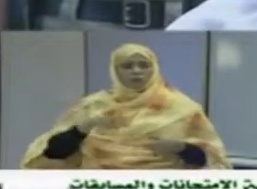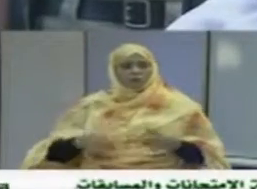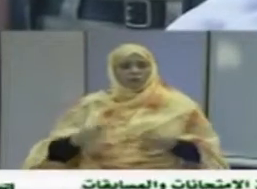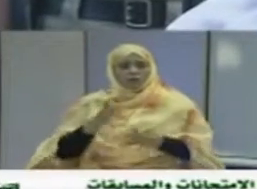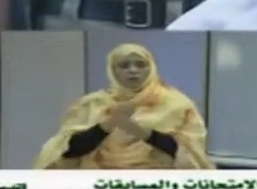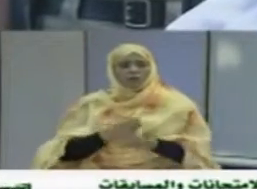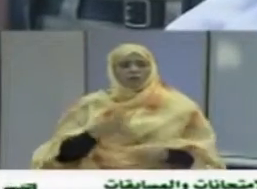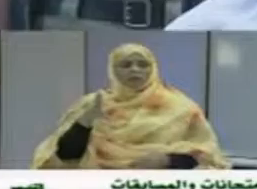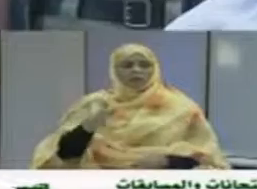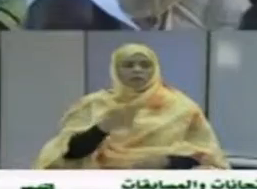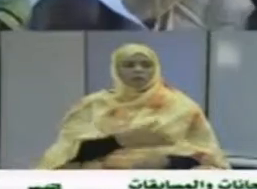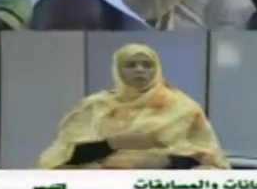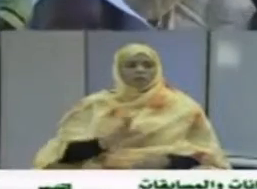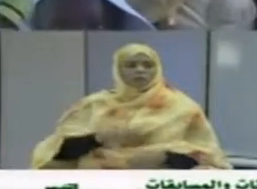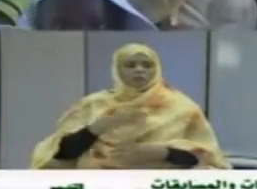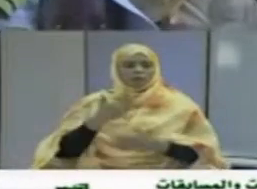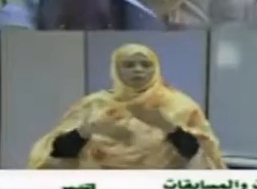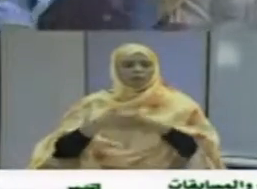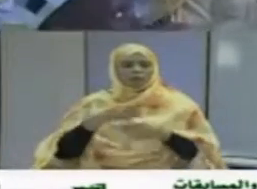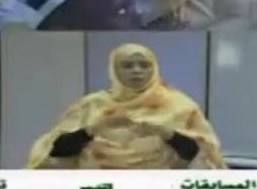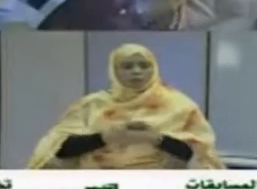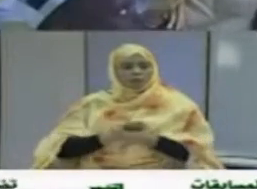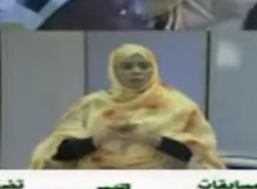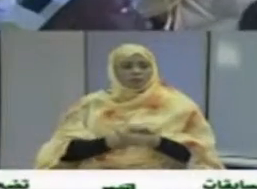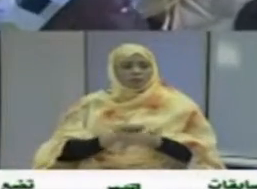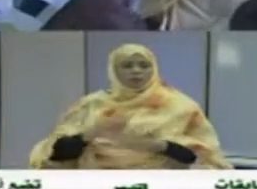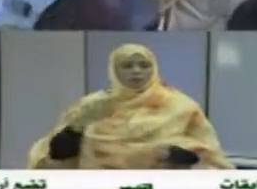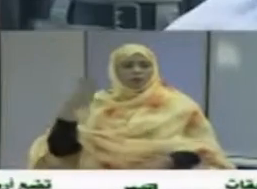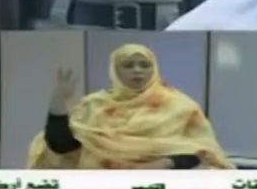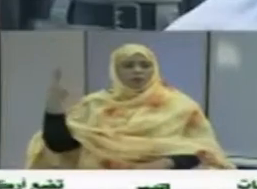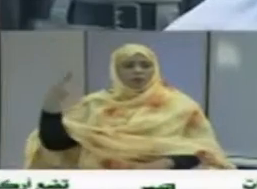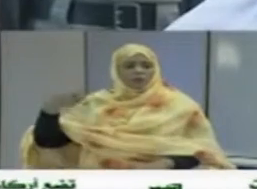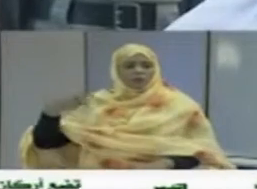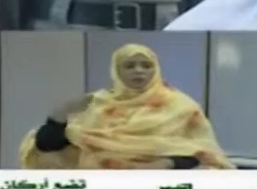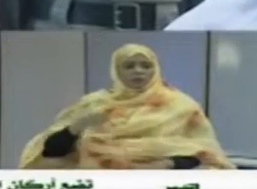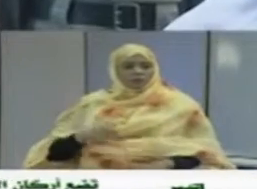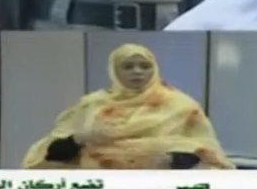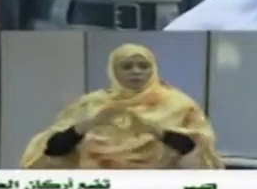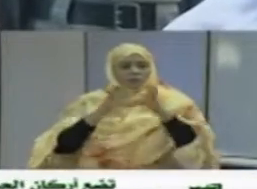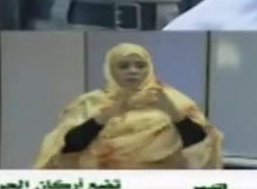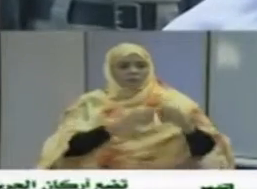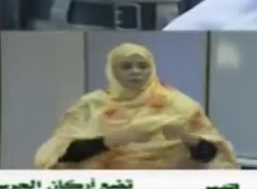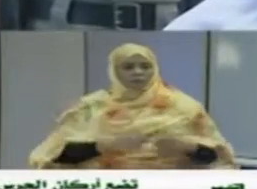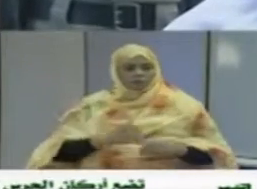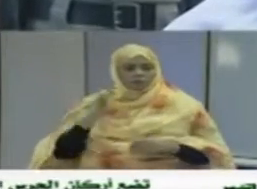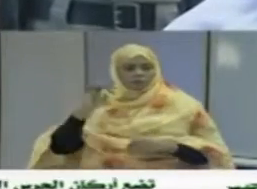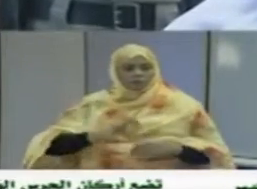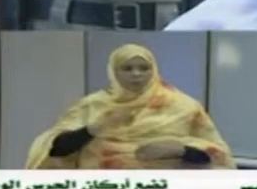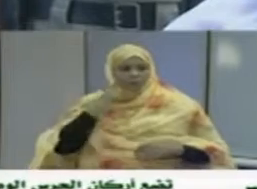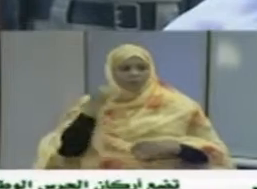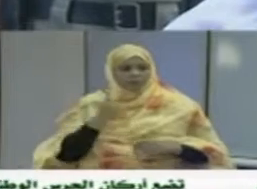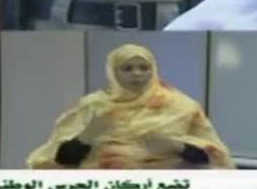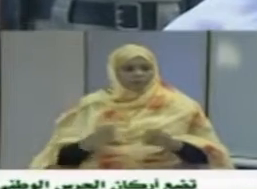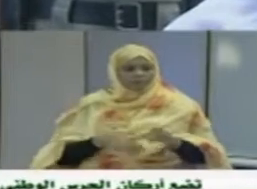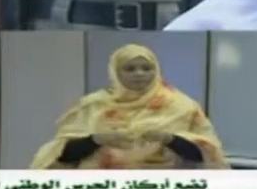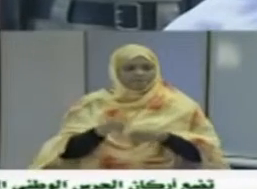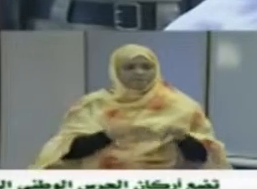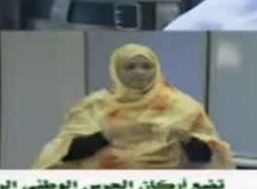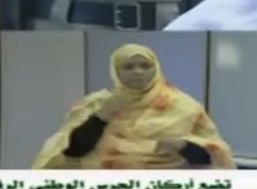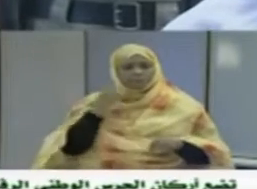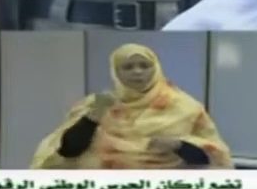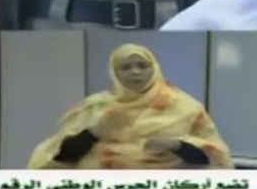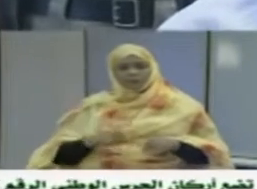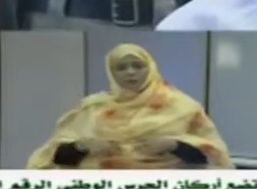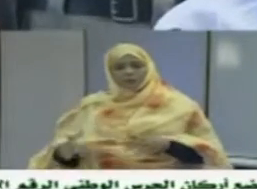الأطفال، وفي إنشاء وتكوين 13 طاولة جوية و30 نظاما بلديا